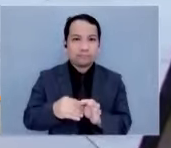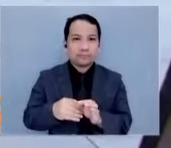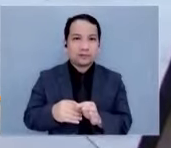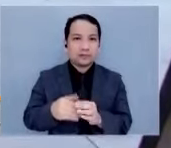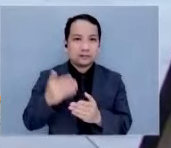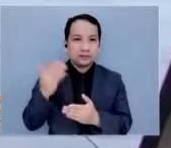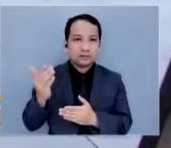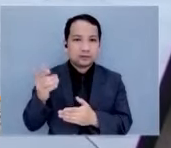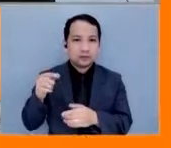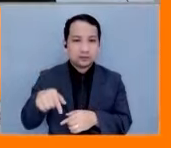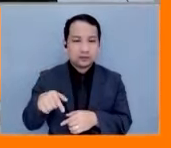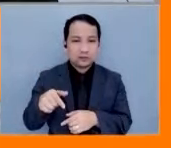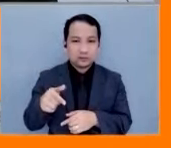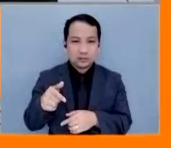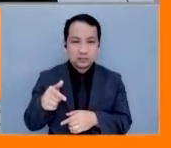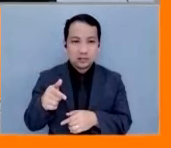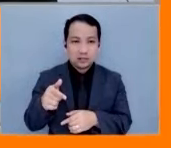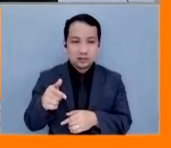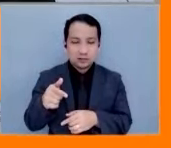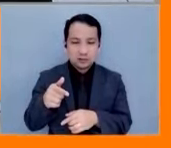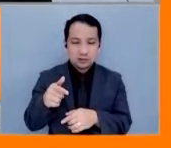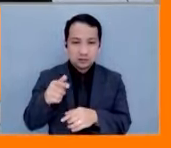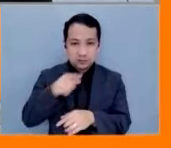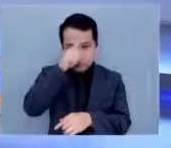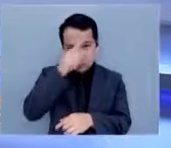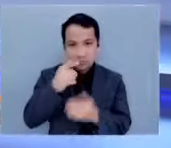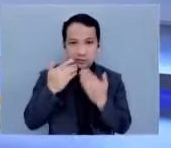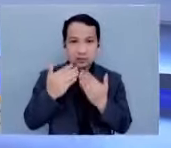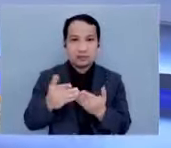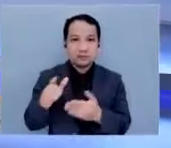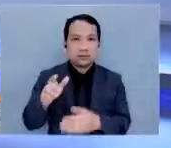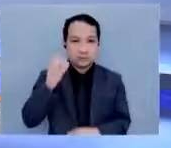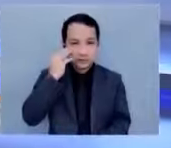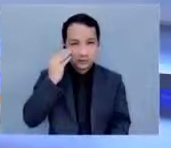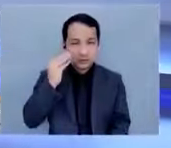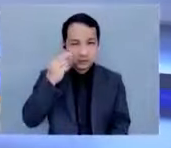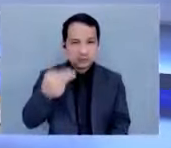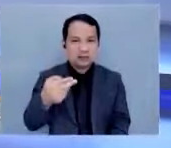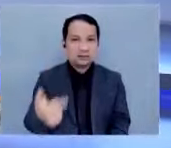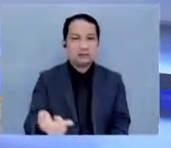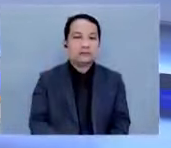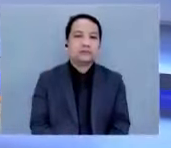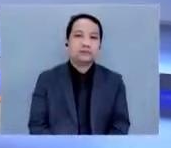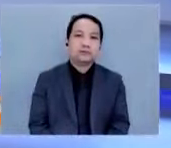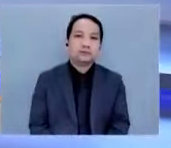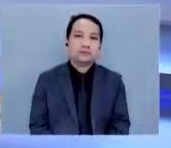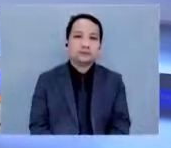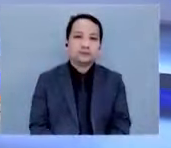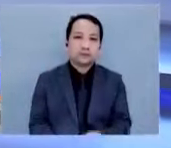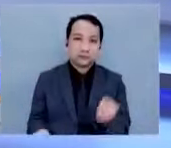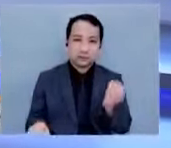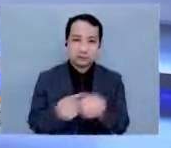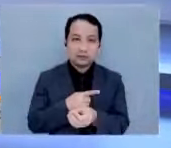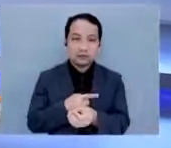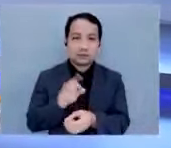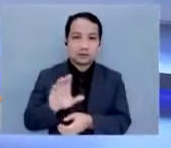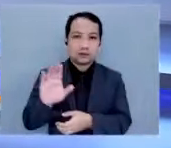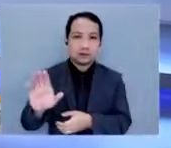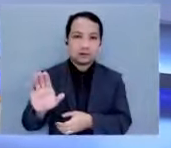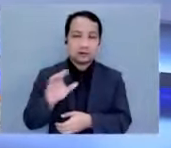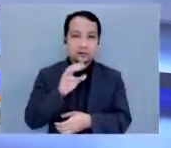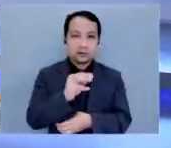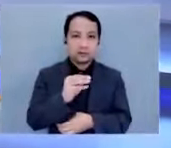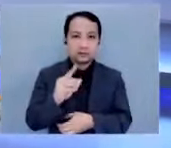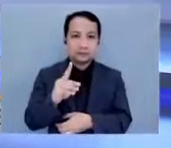bansa. Jiggy? Maraming salamat, Maricel Halili. Si Bak sa pwesto ang ilang tauhan ng Metro Manila